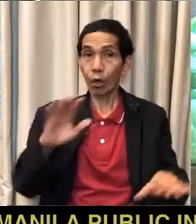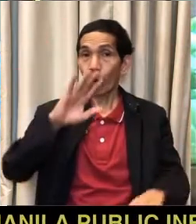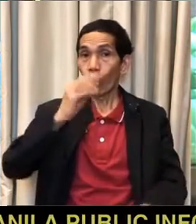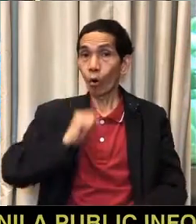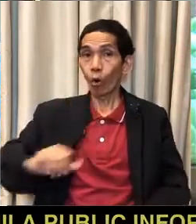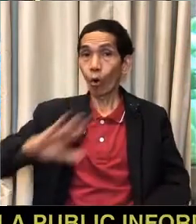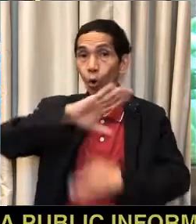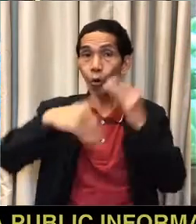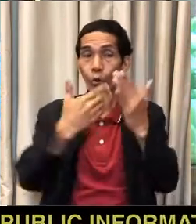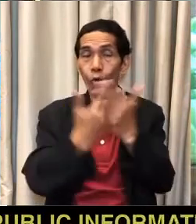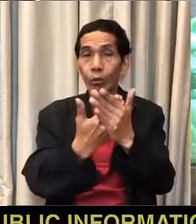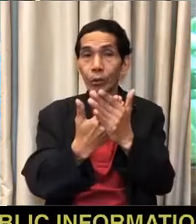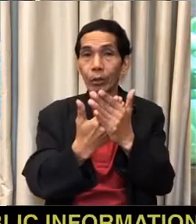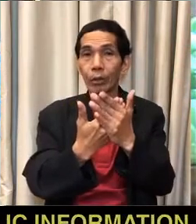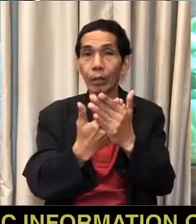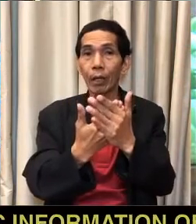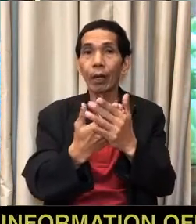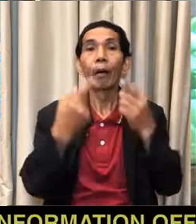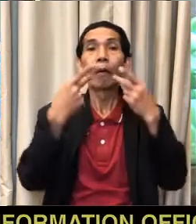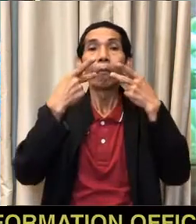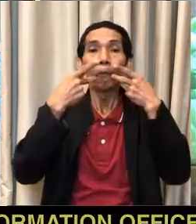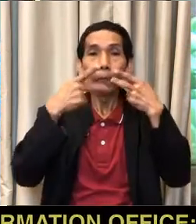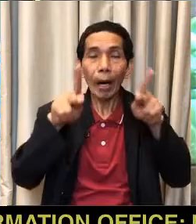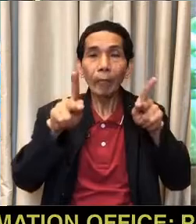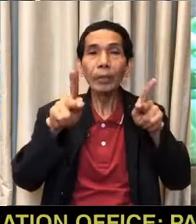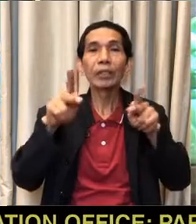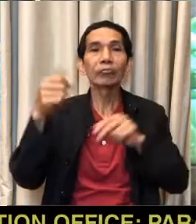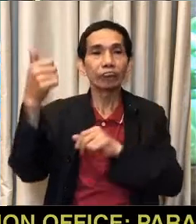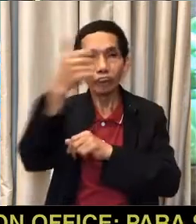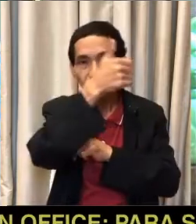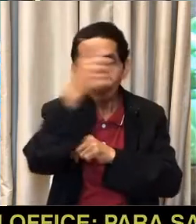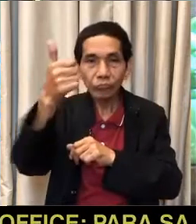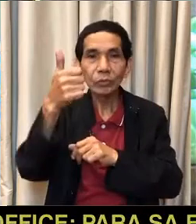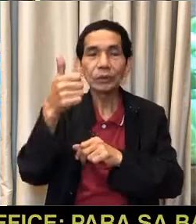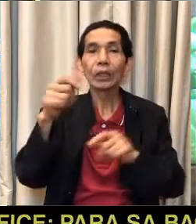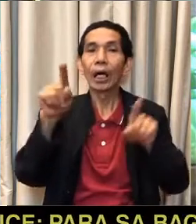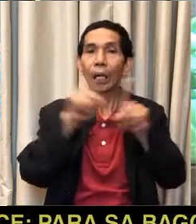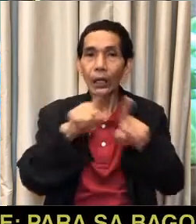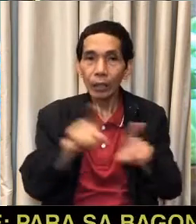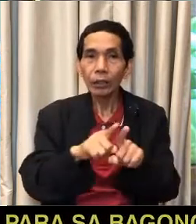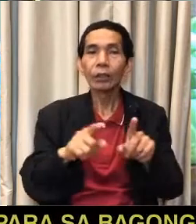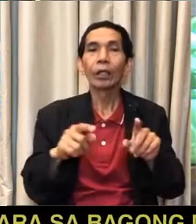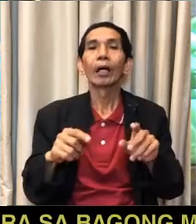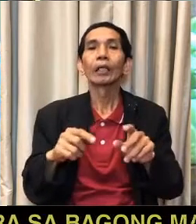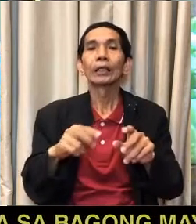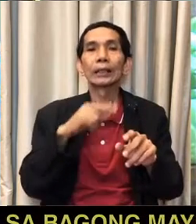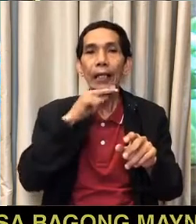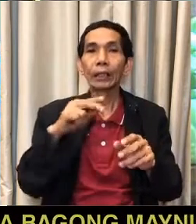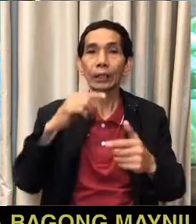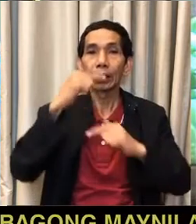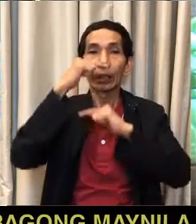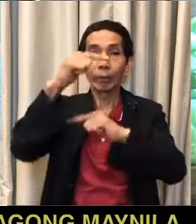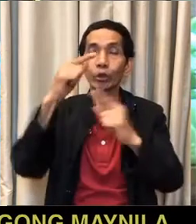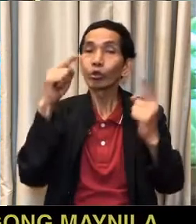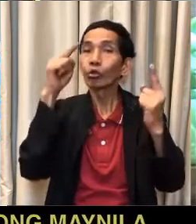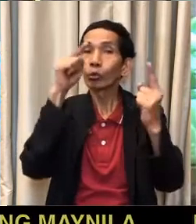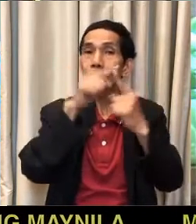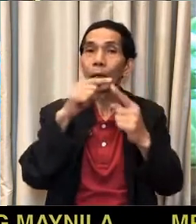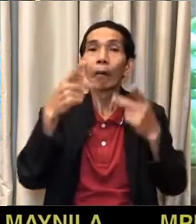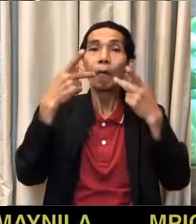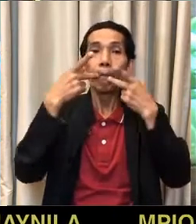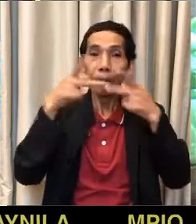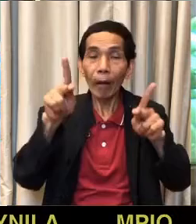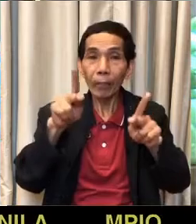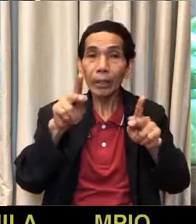All public transportation utilities such as but not limited to